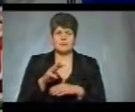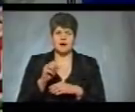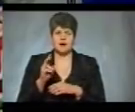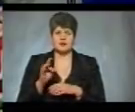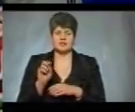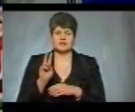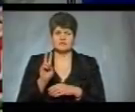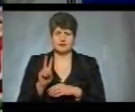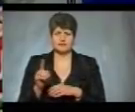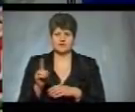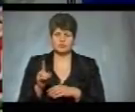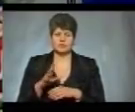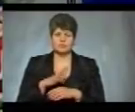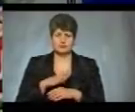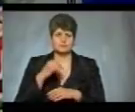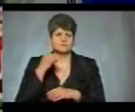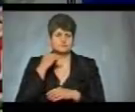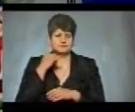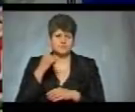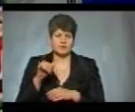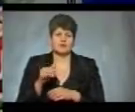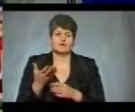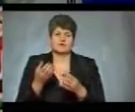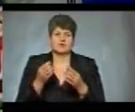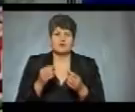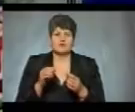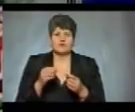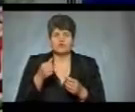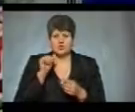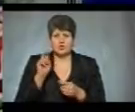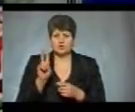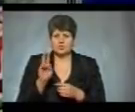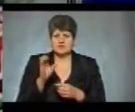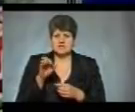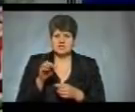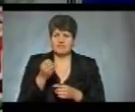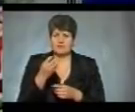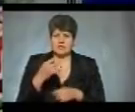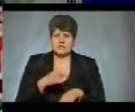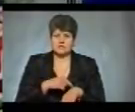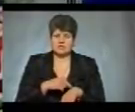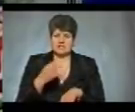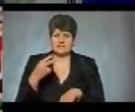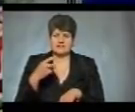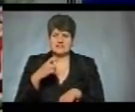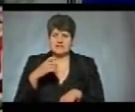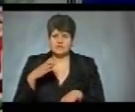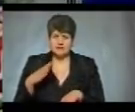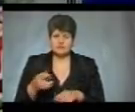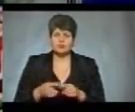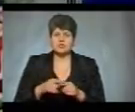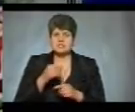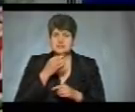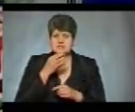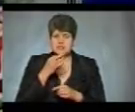Тернополі надійшло на лінію обласного управління з питань цивільного захисту населення вчора, 2 січня, о 15 годині 20 хвилин. Про це нам